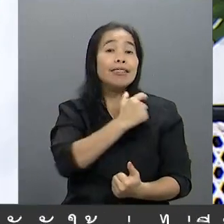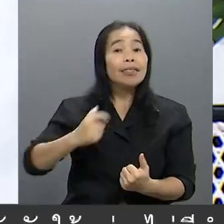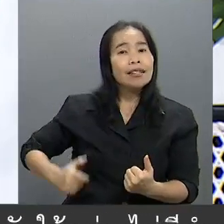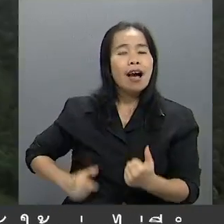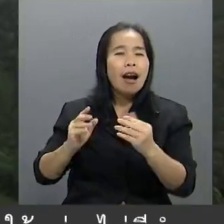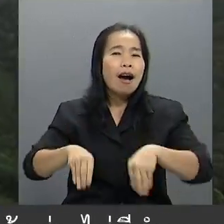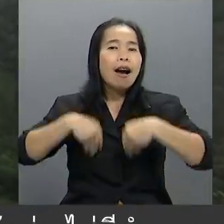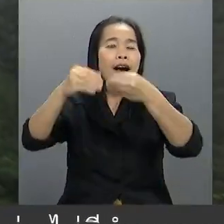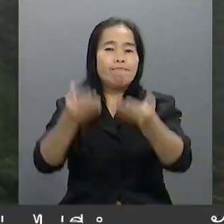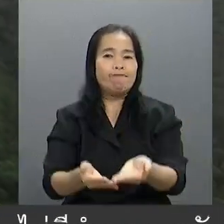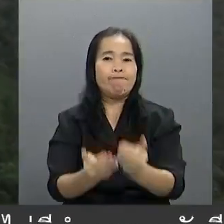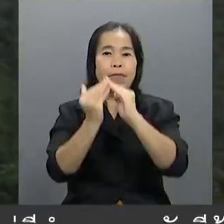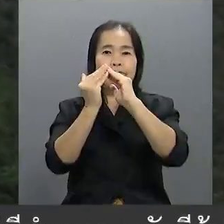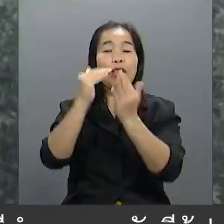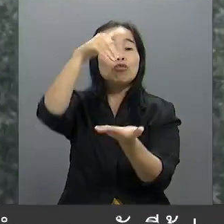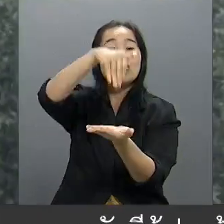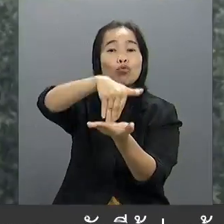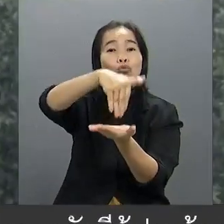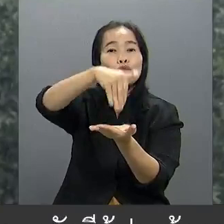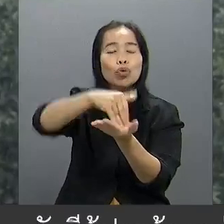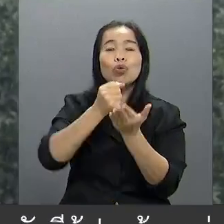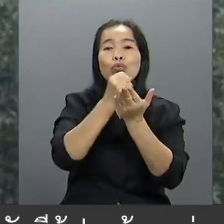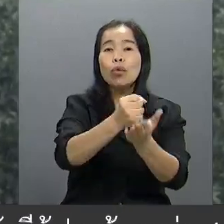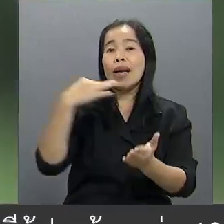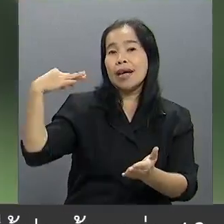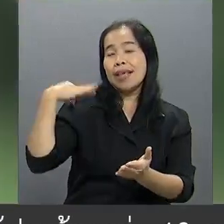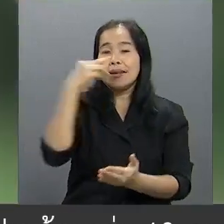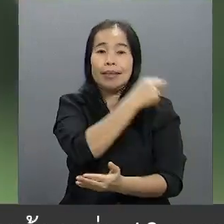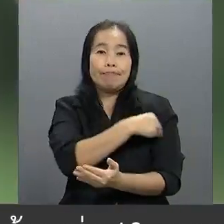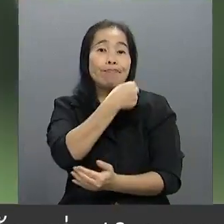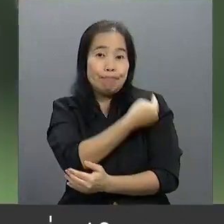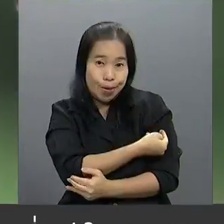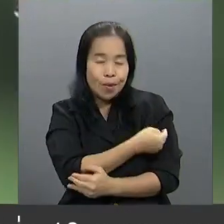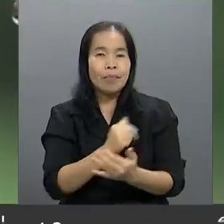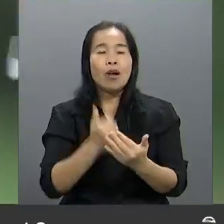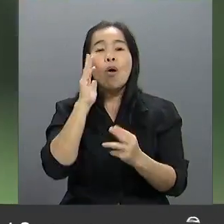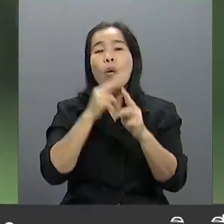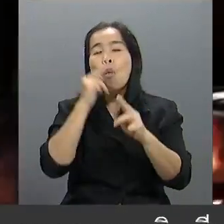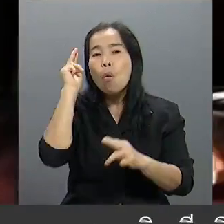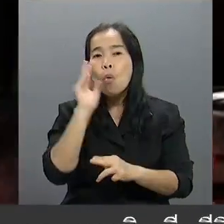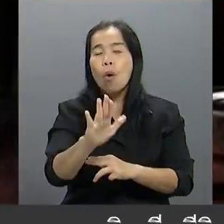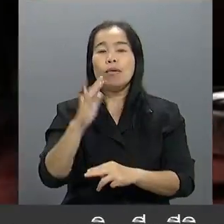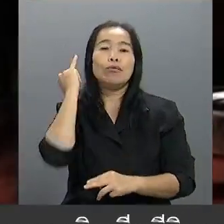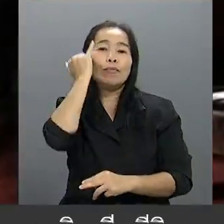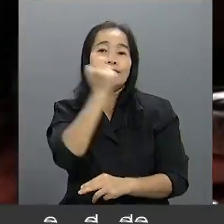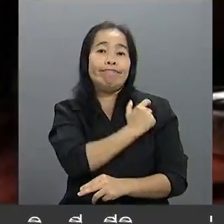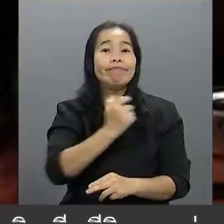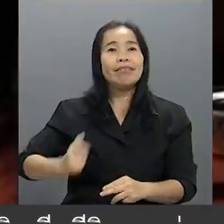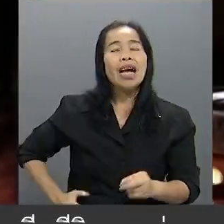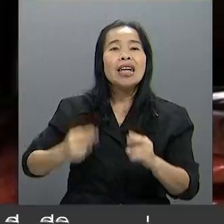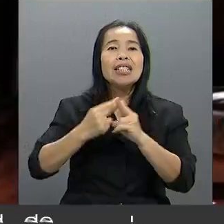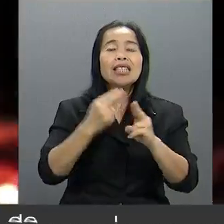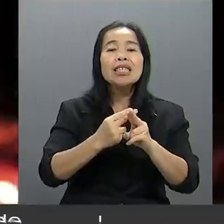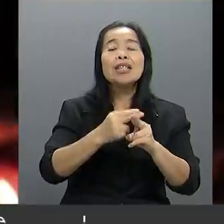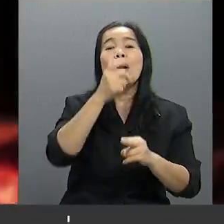พทย์อาสาขึ้นค่ะซึ่งหน่วยแพทย์อาสาสมเด็จพระศรีนครินทราบรมราชชนนีหรือพอ.ศว.นะคะเป็นหน่วยแพทย์